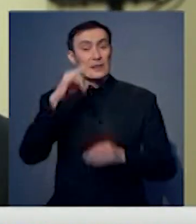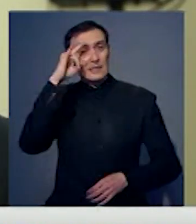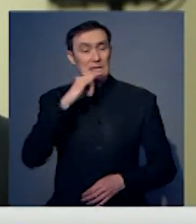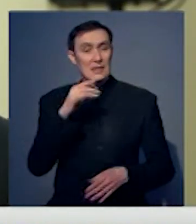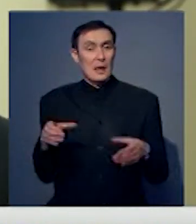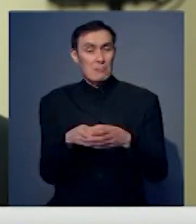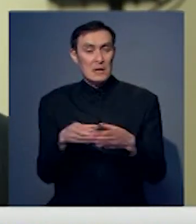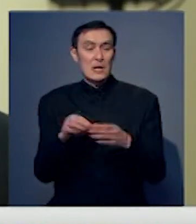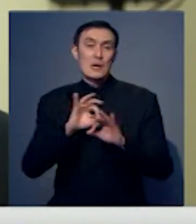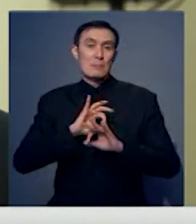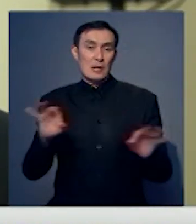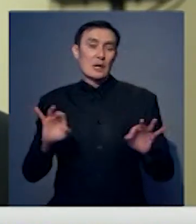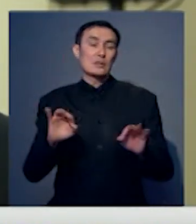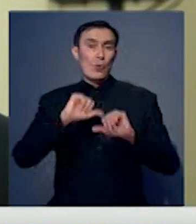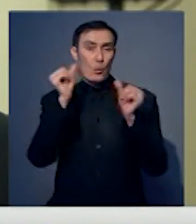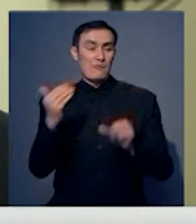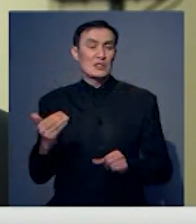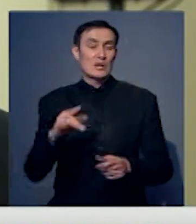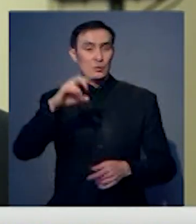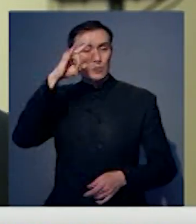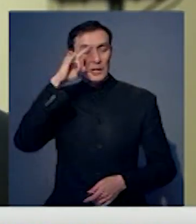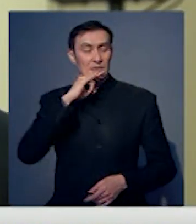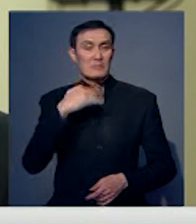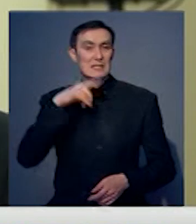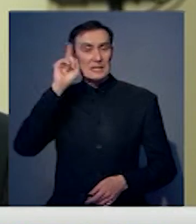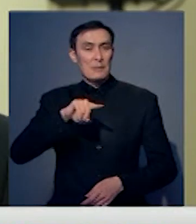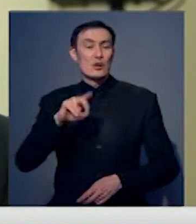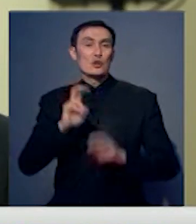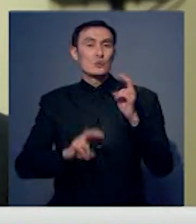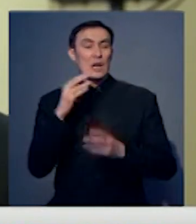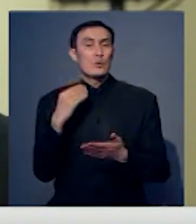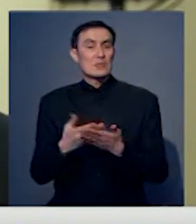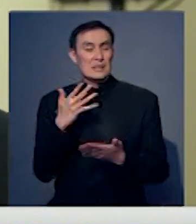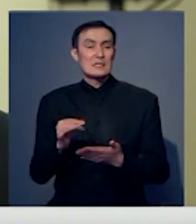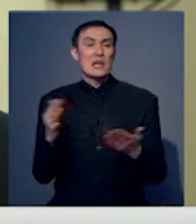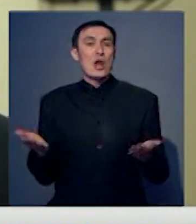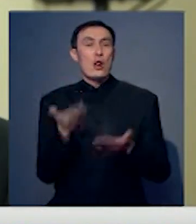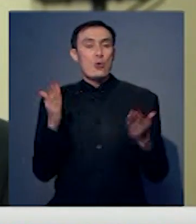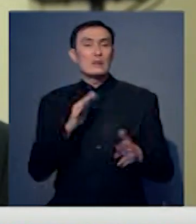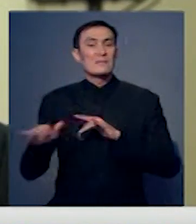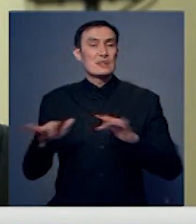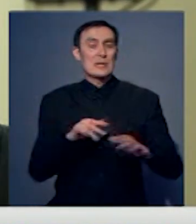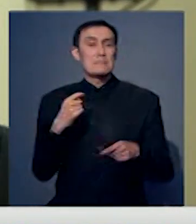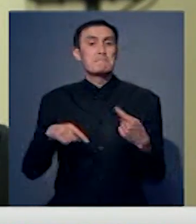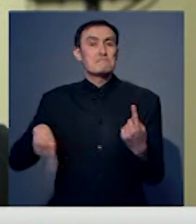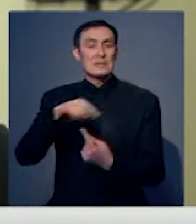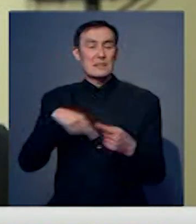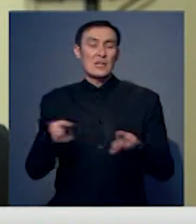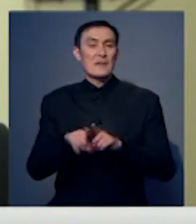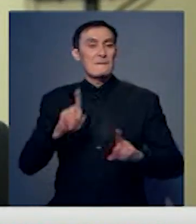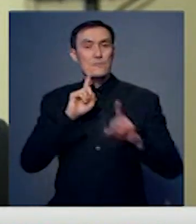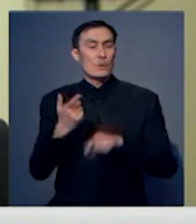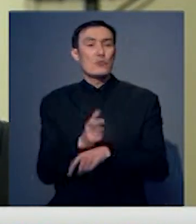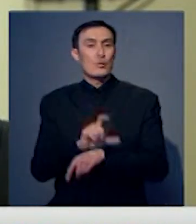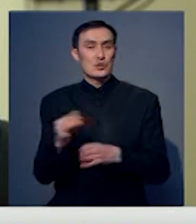Казахстане. Прекрасный образ вашей страны, потому что мы знаем ее индустриальную ценность и легкость ведения бизнеса. Такие форумы